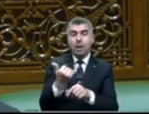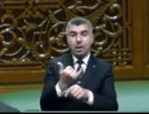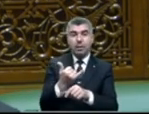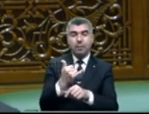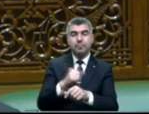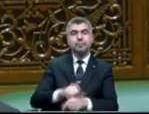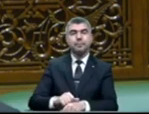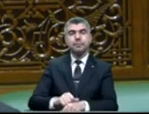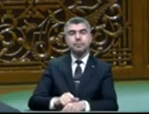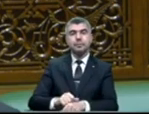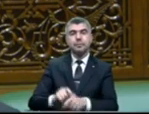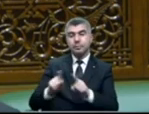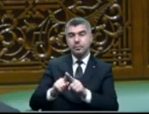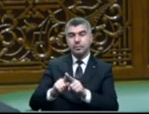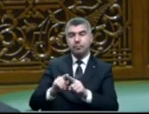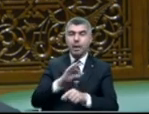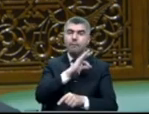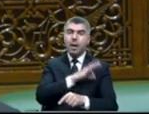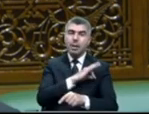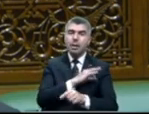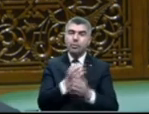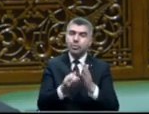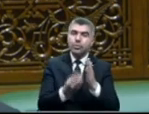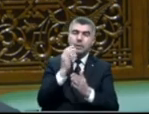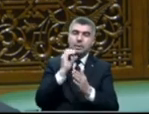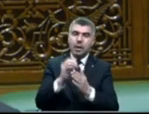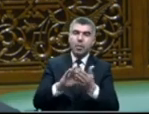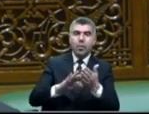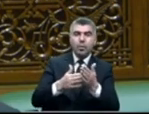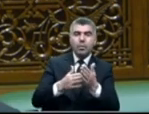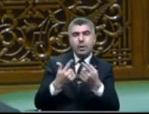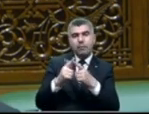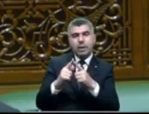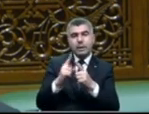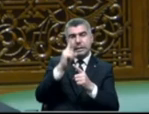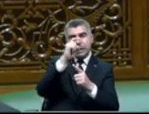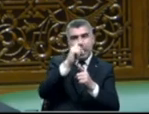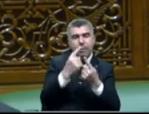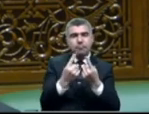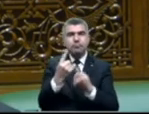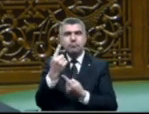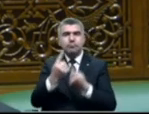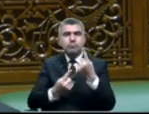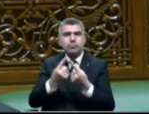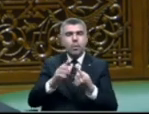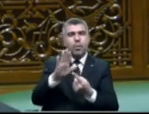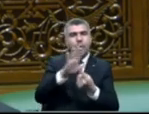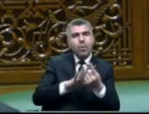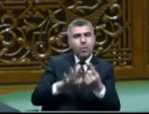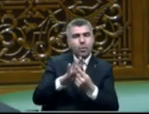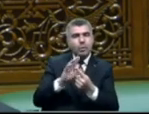من الاستفادة من التقنيات الحديثة للتأقلم مع الصعوبات والصمود